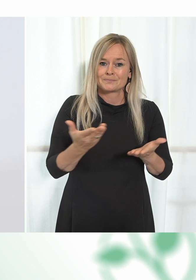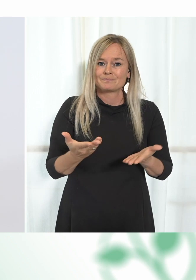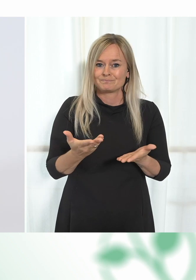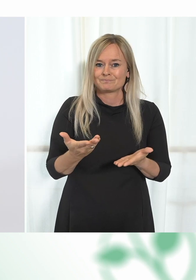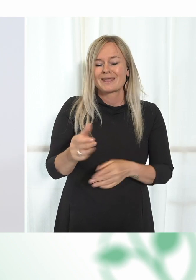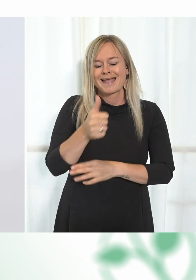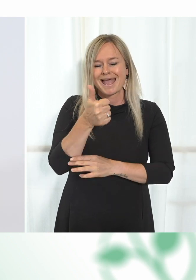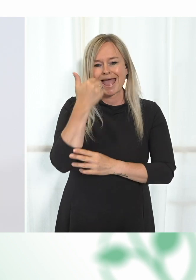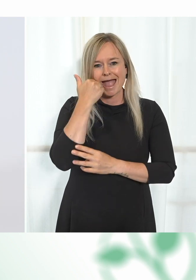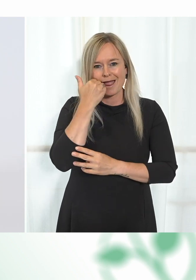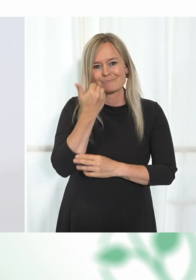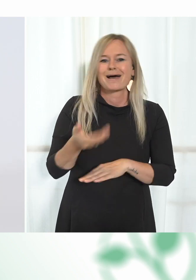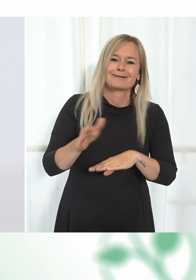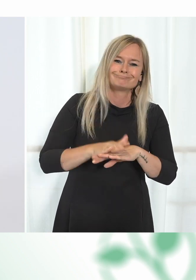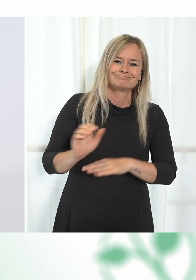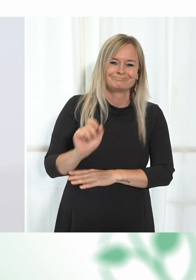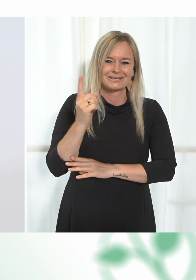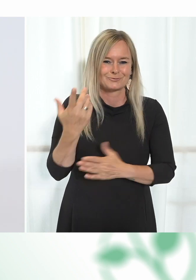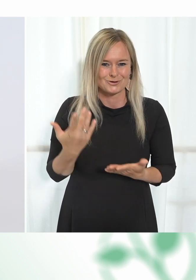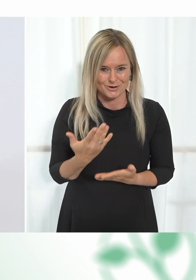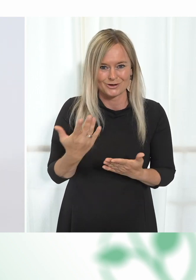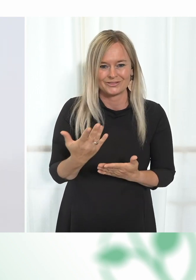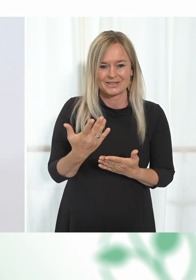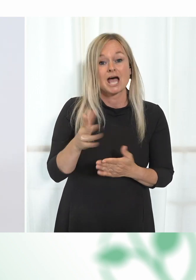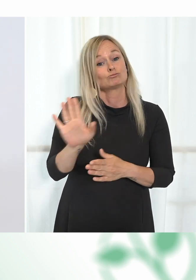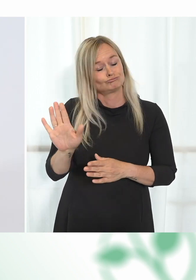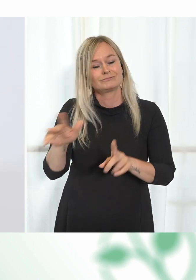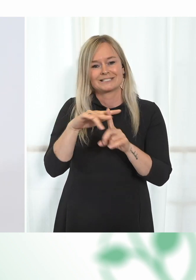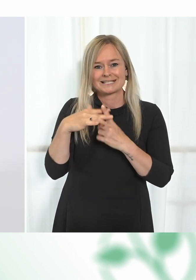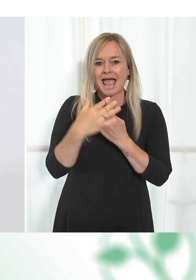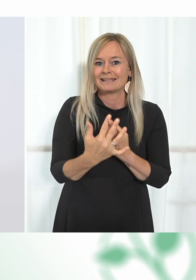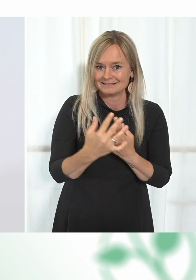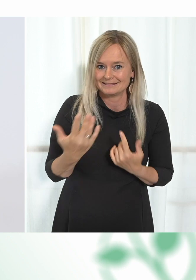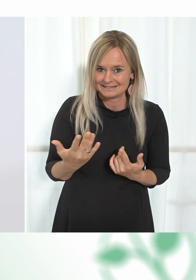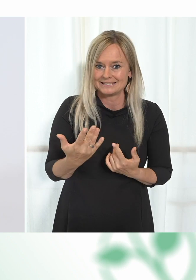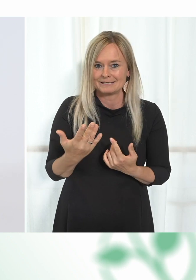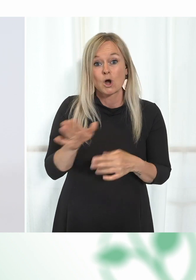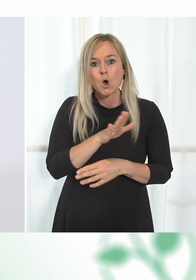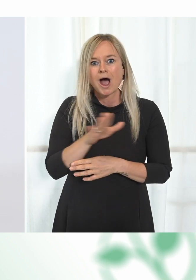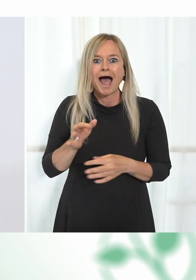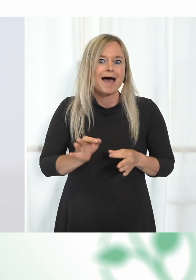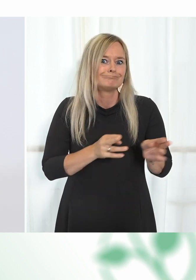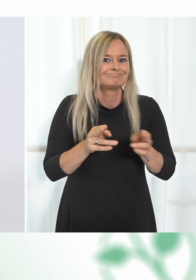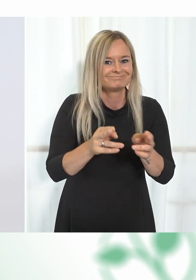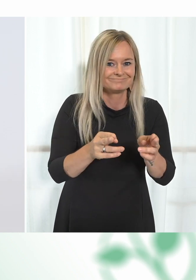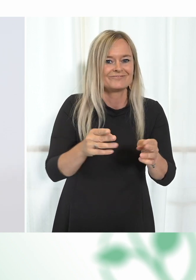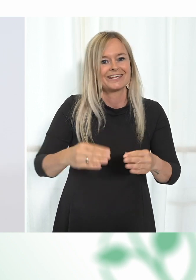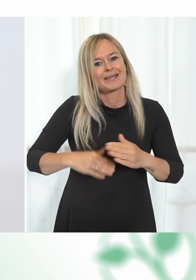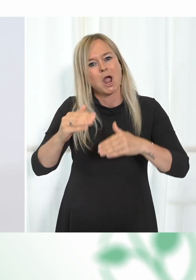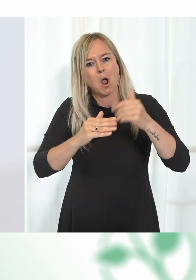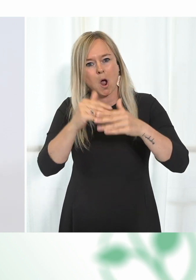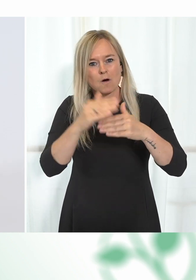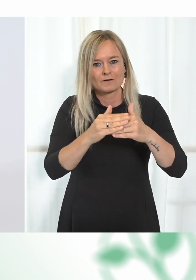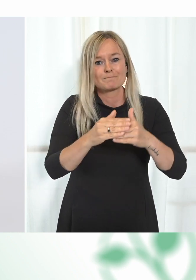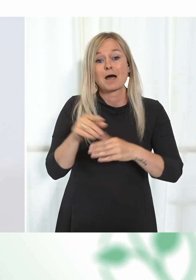einem Mann und natürlich sein gesamtes Team, aber initiiert und alles in die Wege geleitet, damit es die Zero Project Unternehmensdialoge